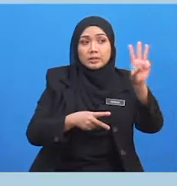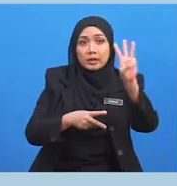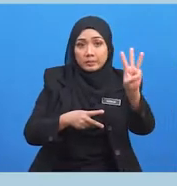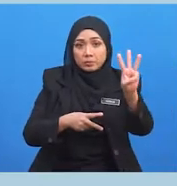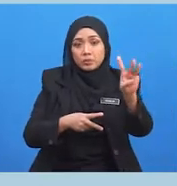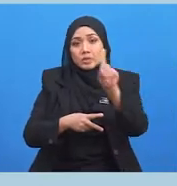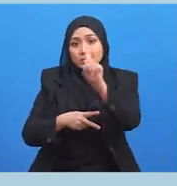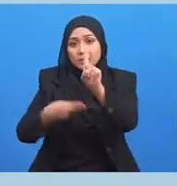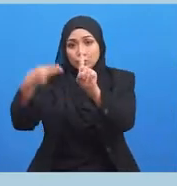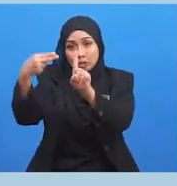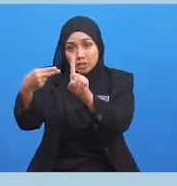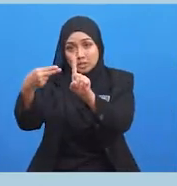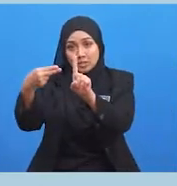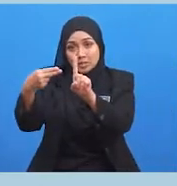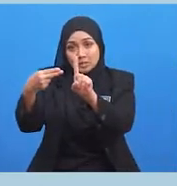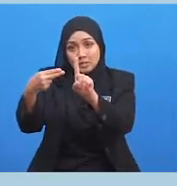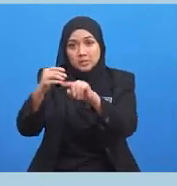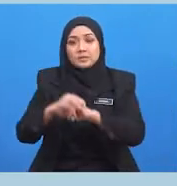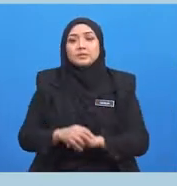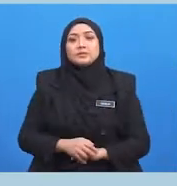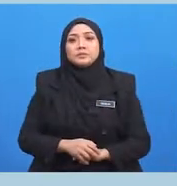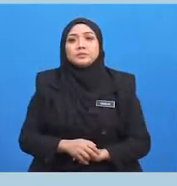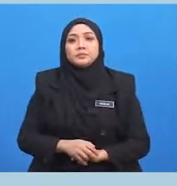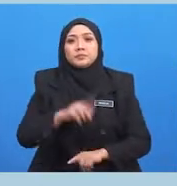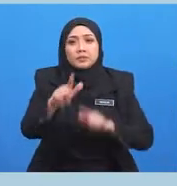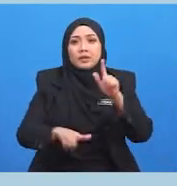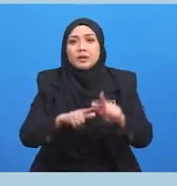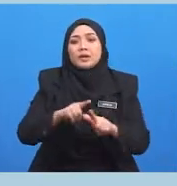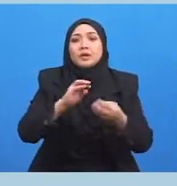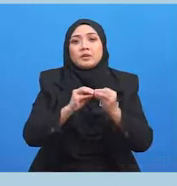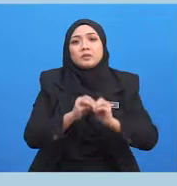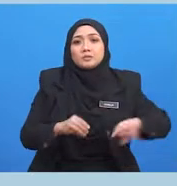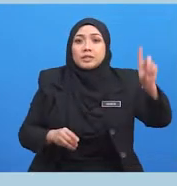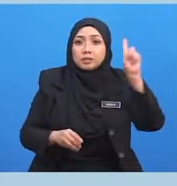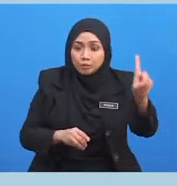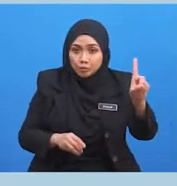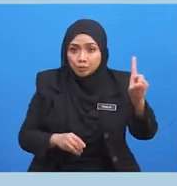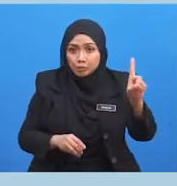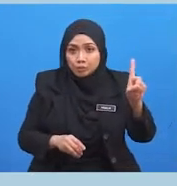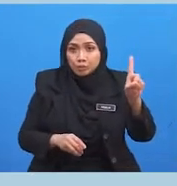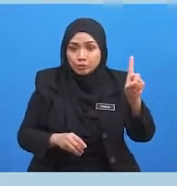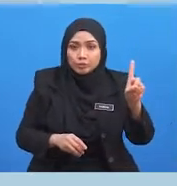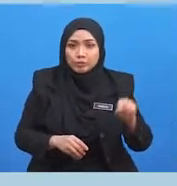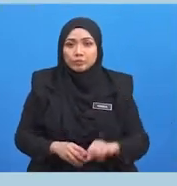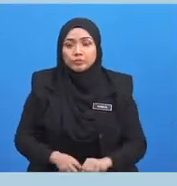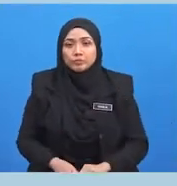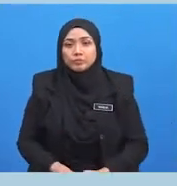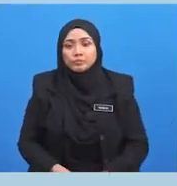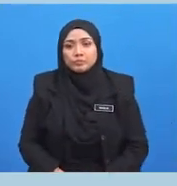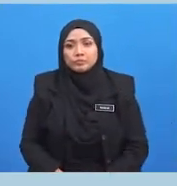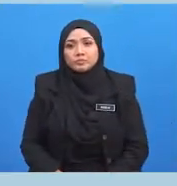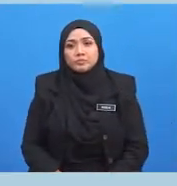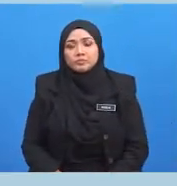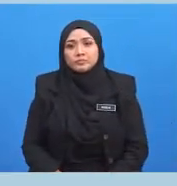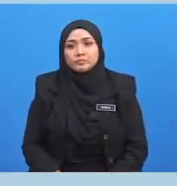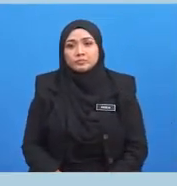masalah penggunaan pelindung muka dan mulut, face sheet, yang dihadapi oleh petugas